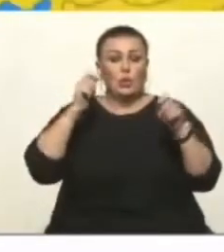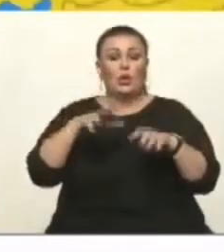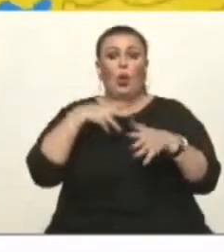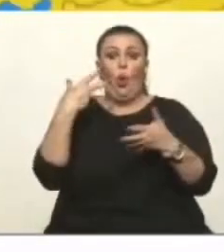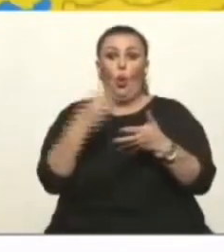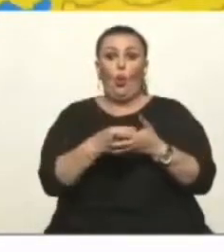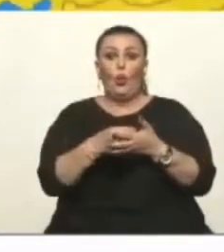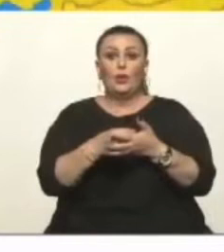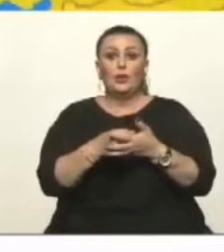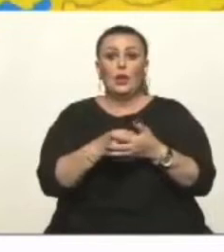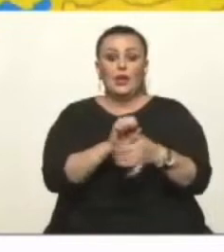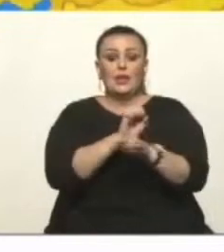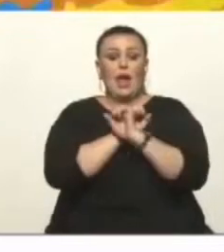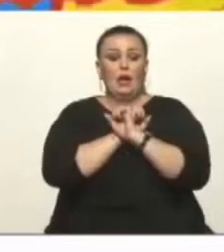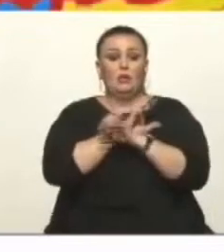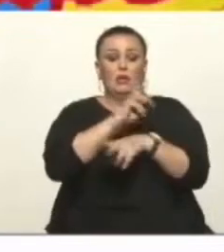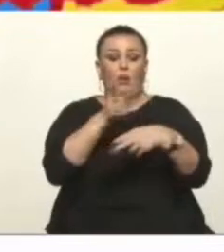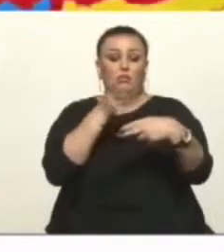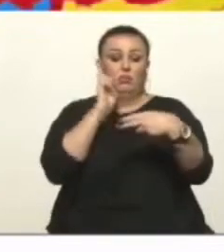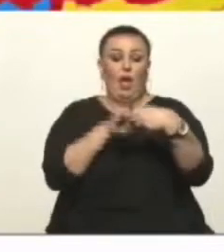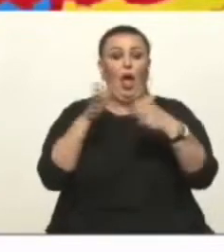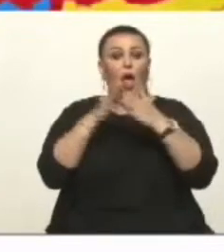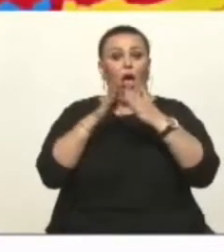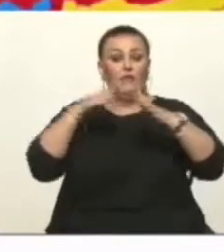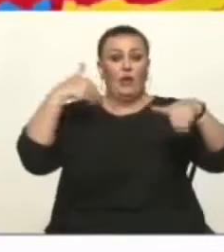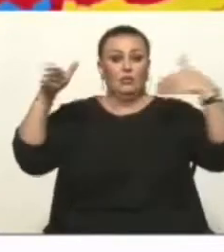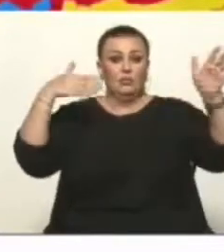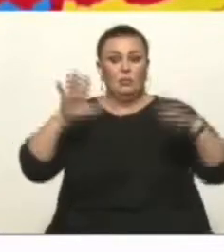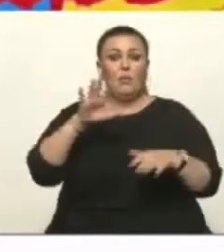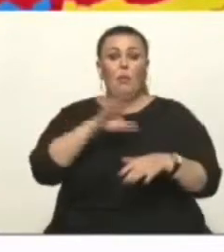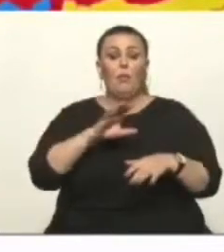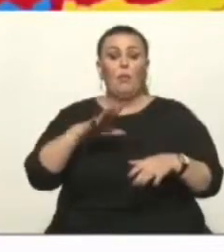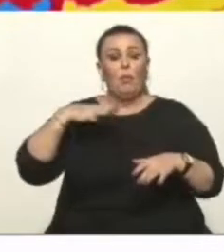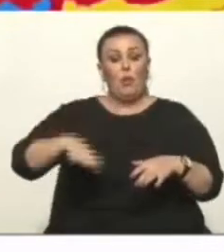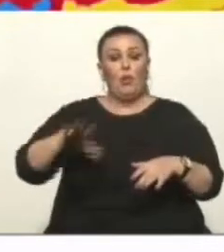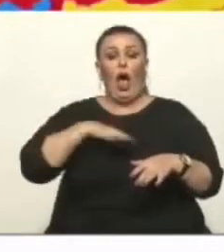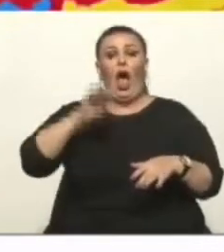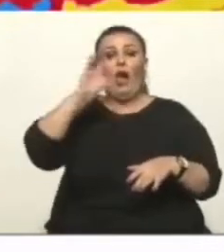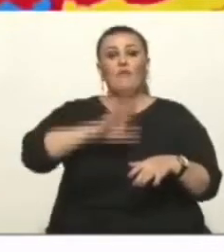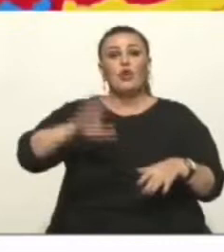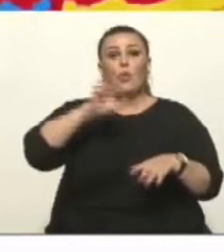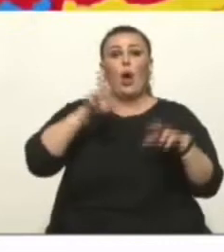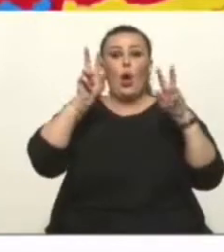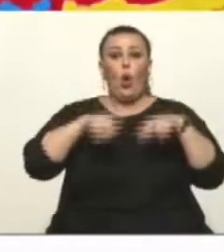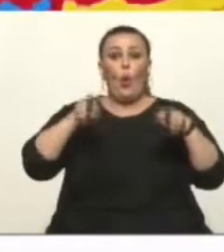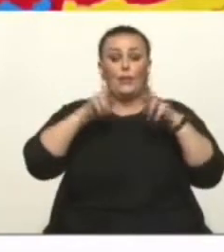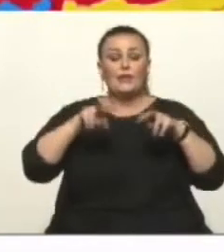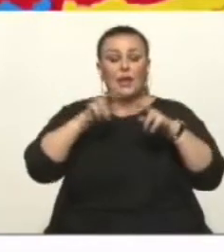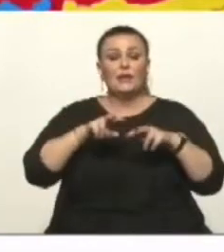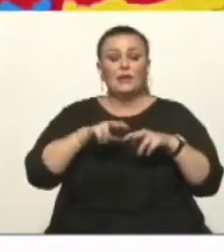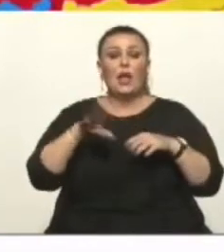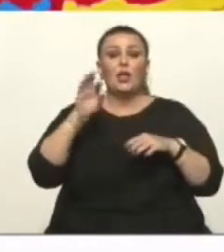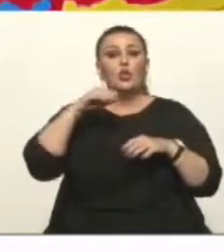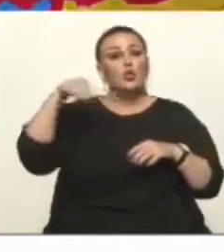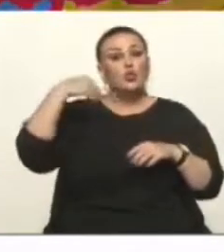öz tətillərini yarımçıq qoyub evlərinə qayıtmağa məcbur olmuşdular. Avropa Komissiyasından da xəbərim var. Avropa Komissiyası